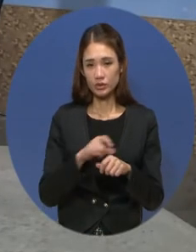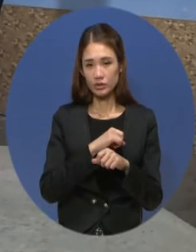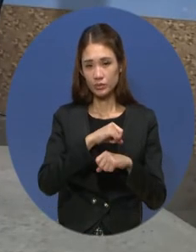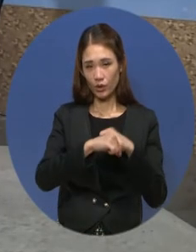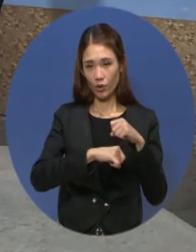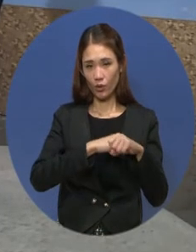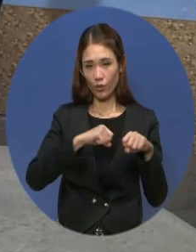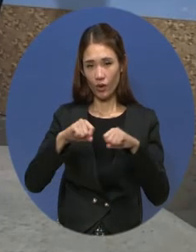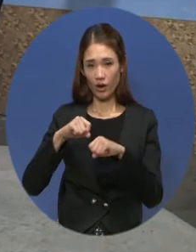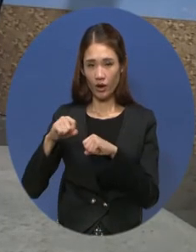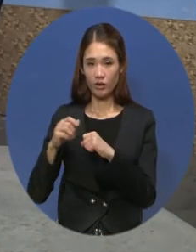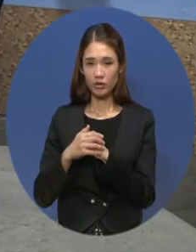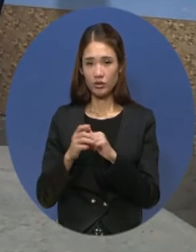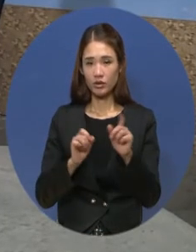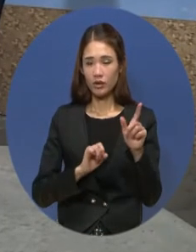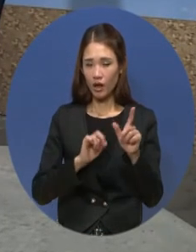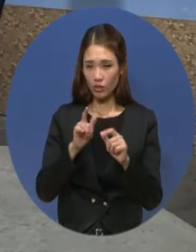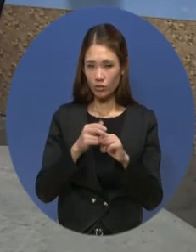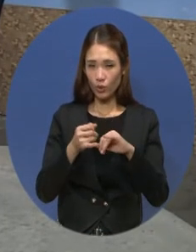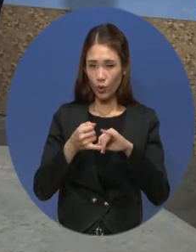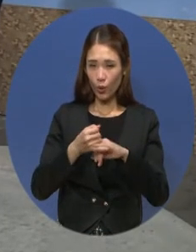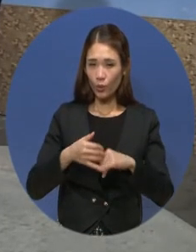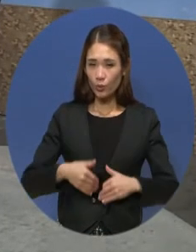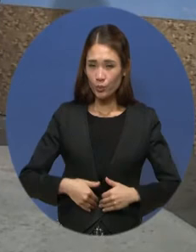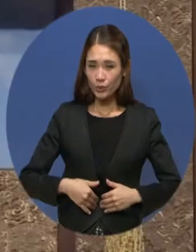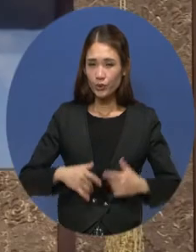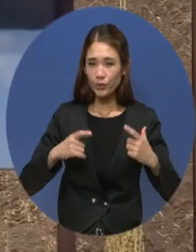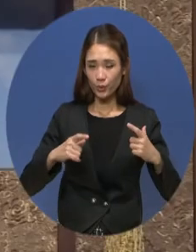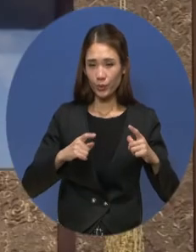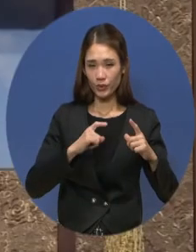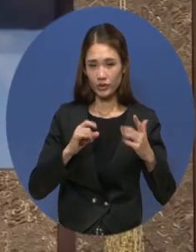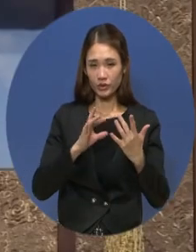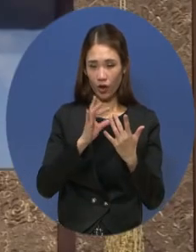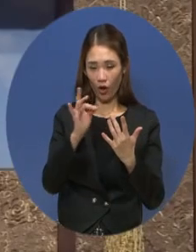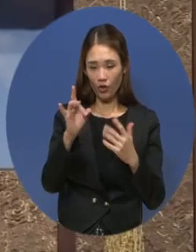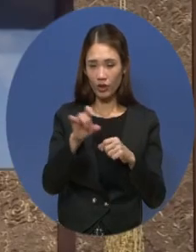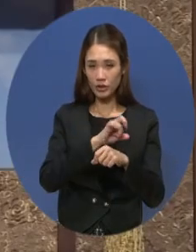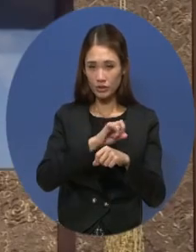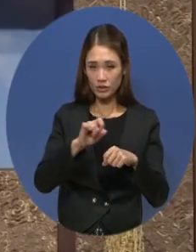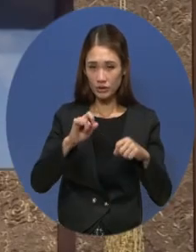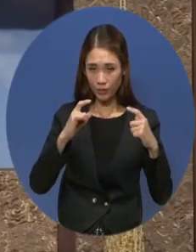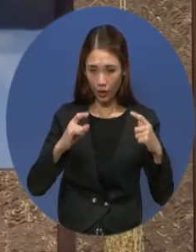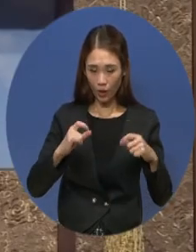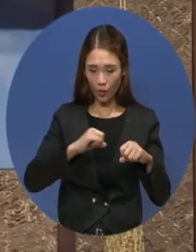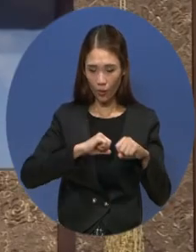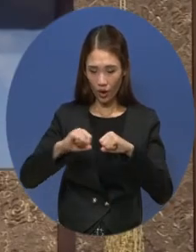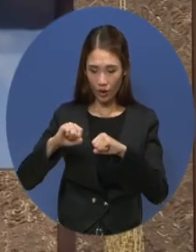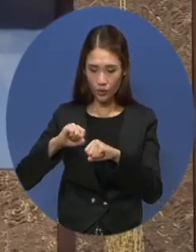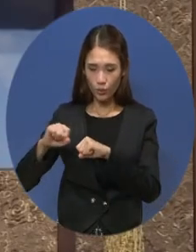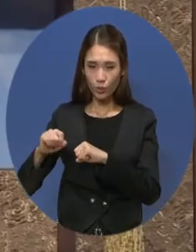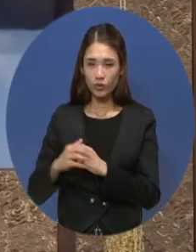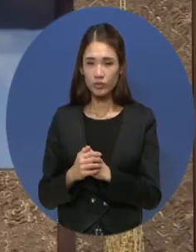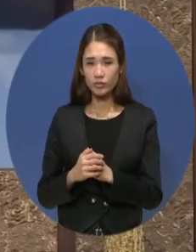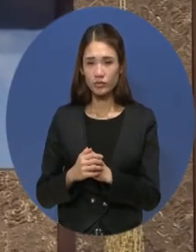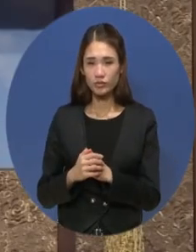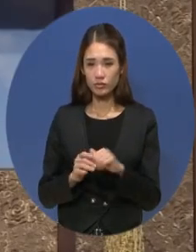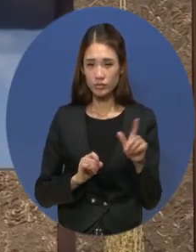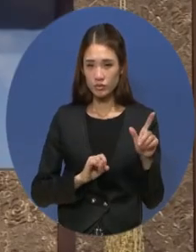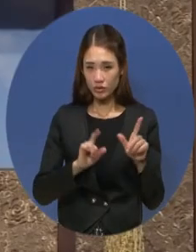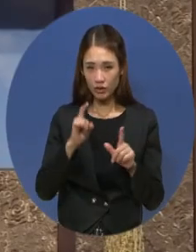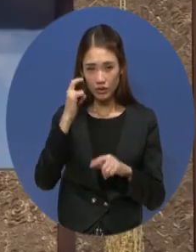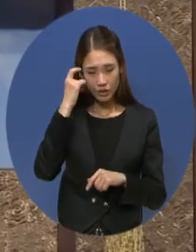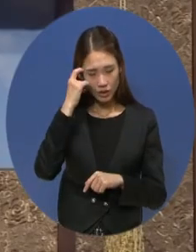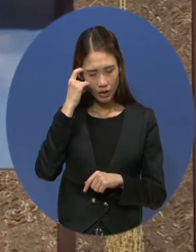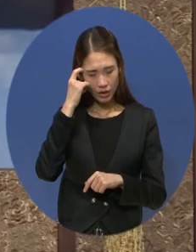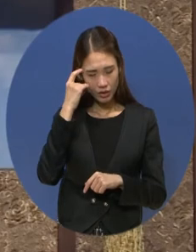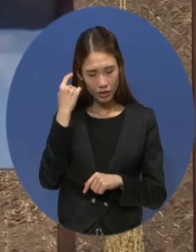보편적으로 대부분 다 필수 경 역 그 다음에 선택 이제 특별한 또 이거든요 대부분 다 생각하시면